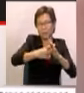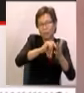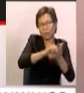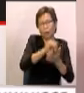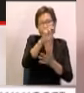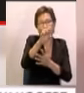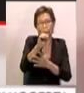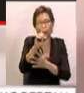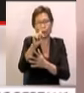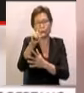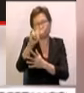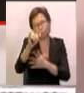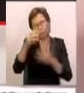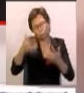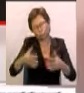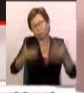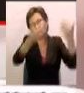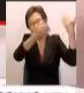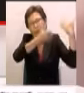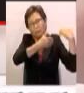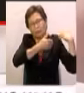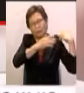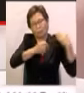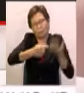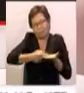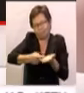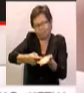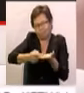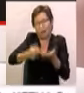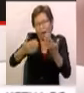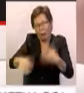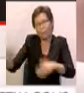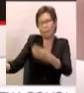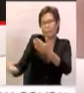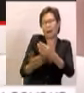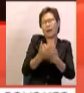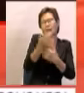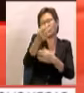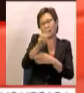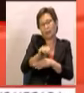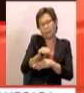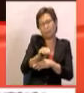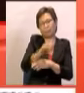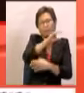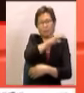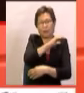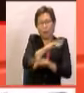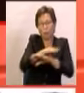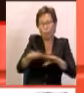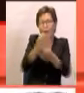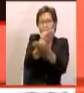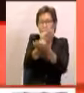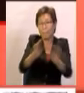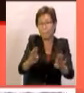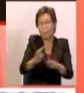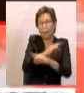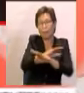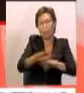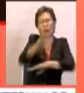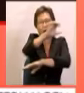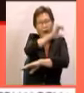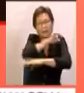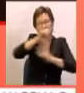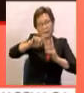itu, Rosli pernah menggalas tugasan perundingan sebelum kembali ke TM sebagai pengerusi bukan bebas, bukan